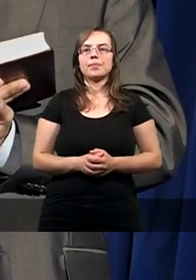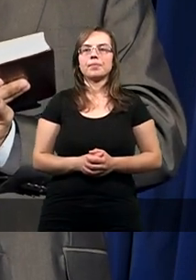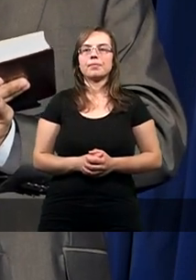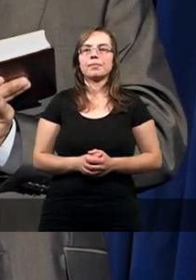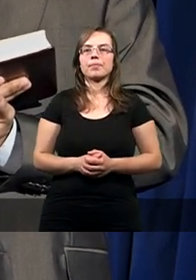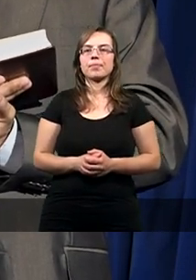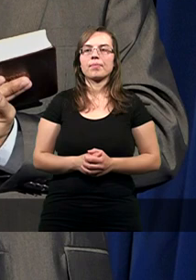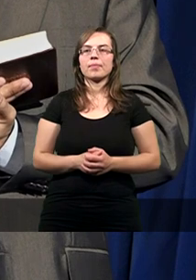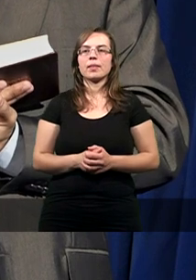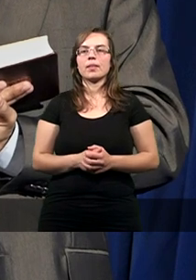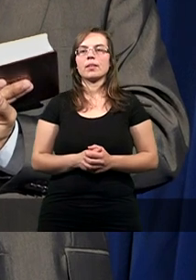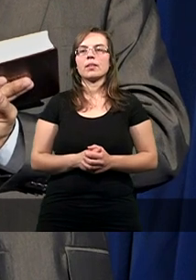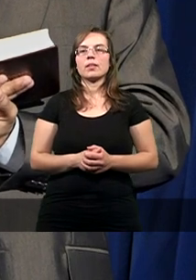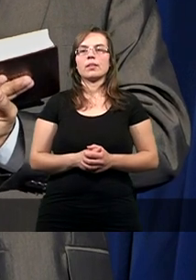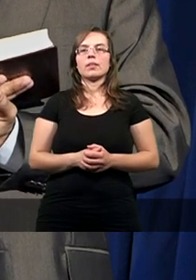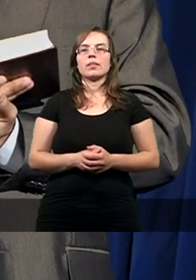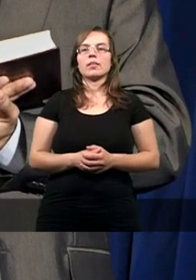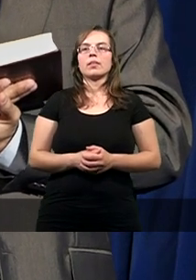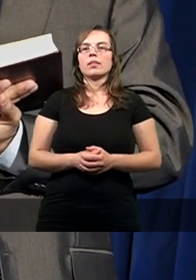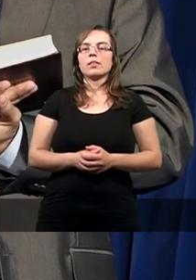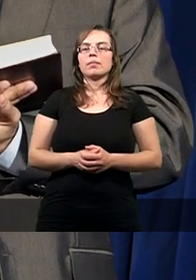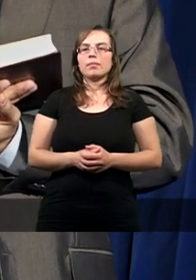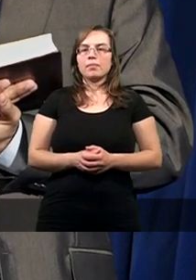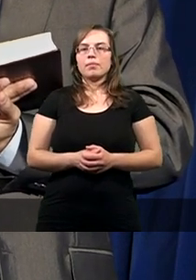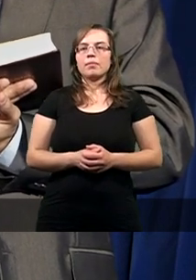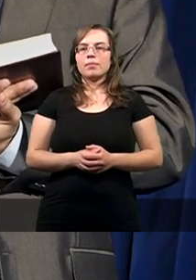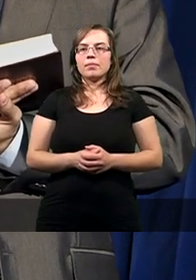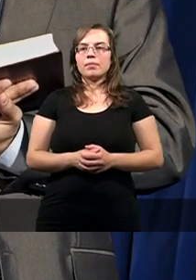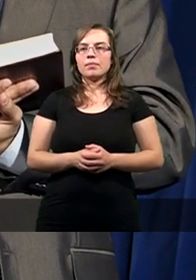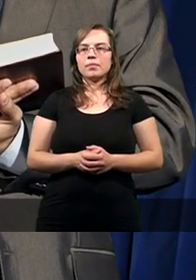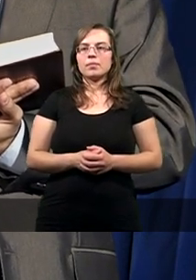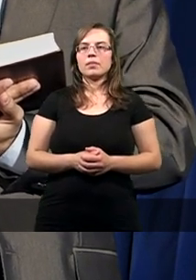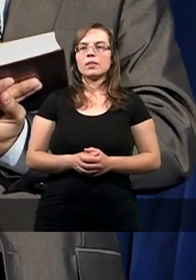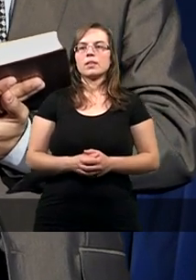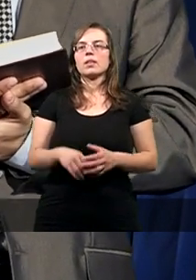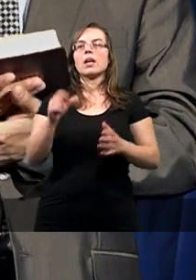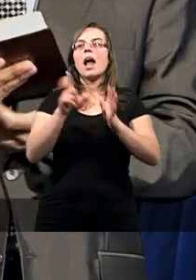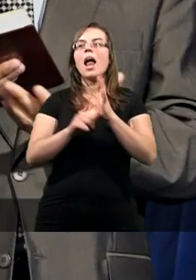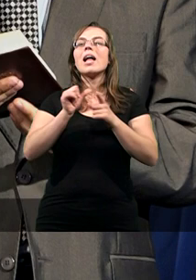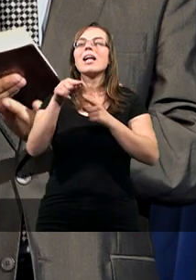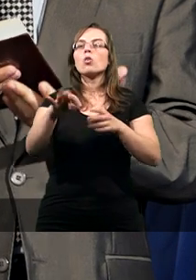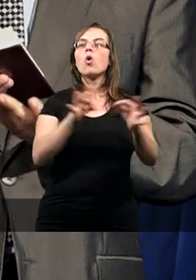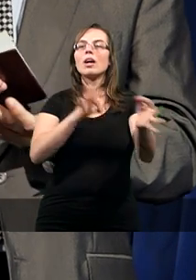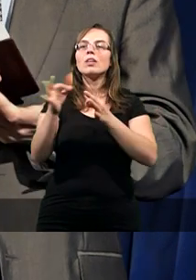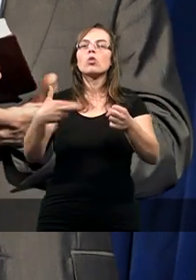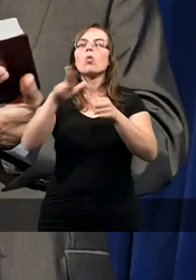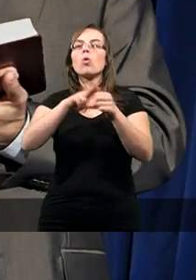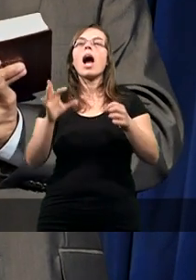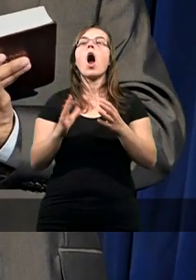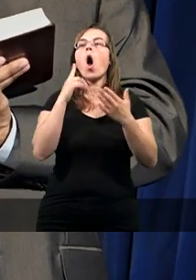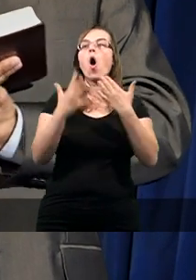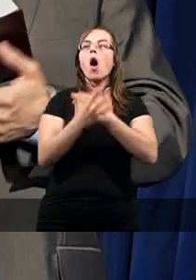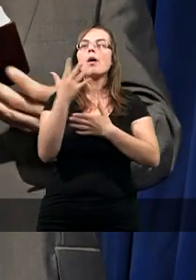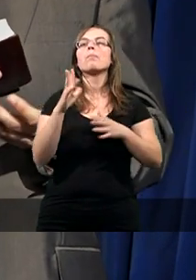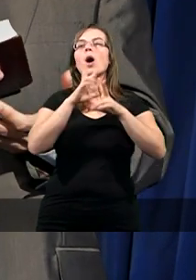Mary Magdalene was taking this very precious ointment and showing her love for Jesus. Ale jest to historia, która